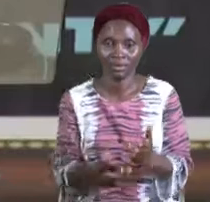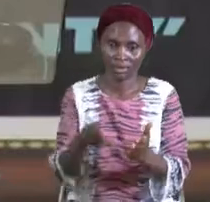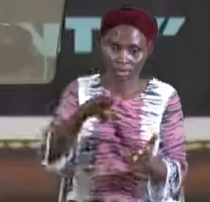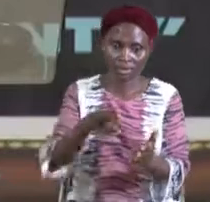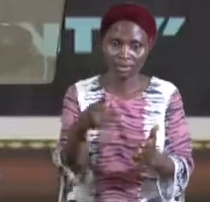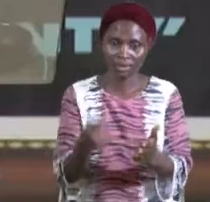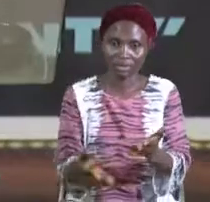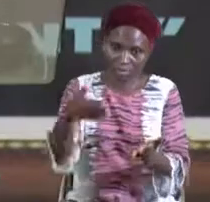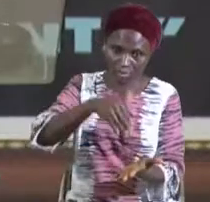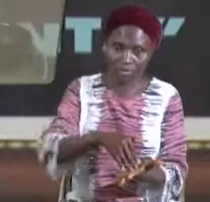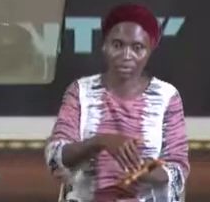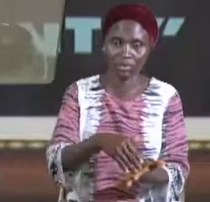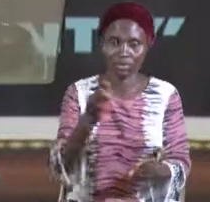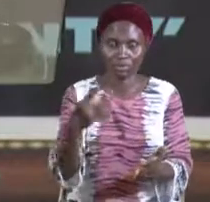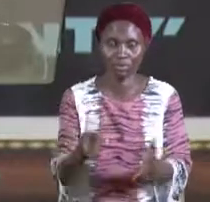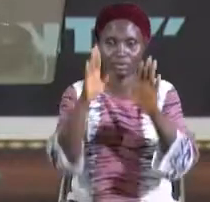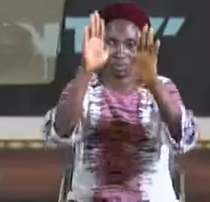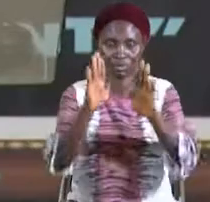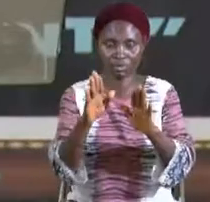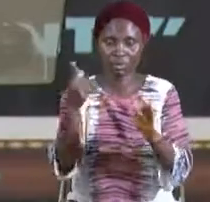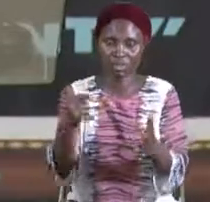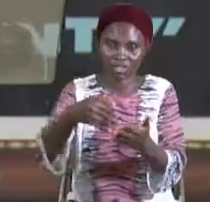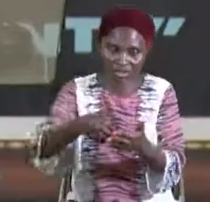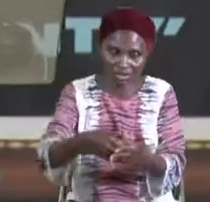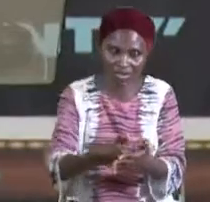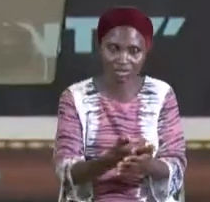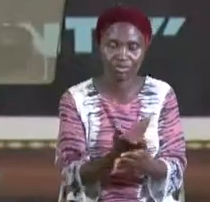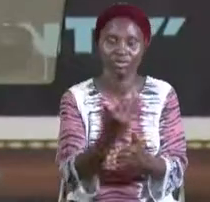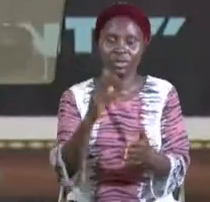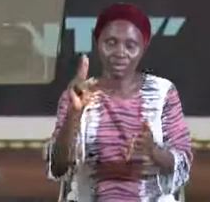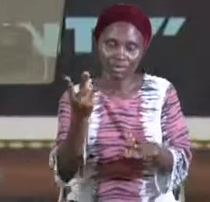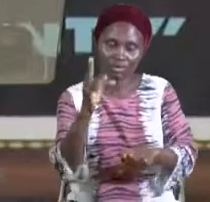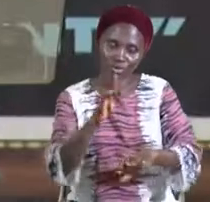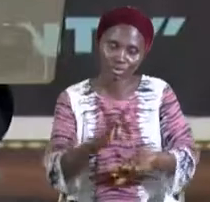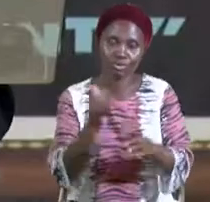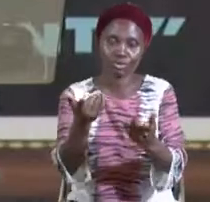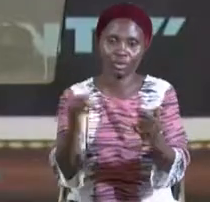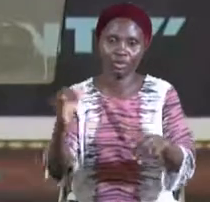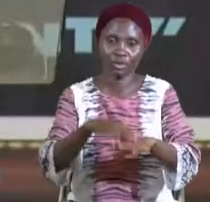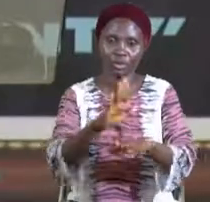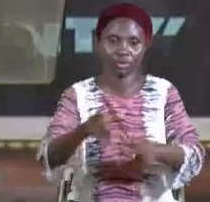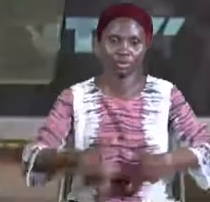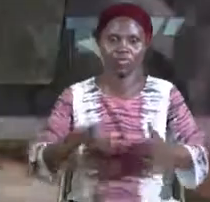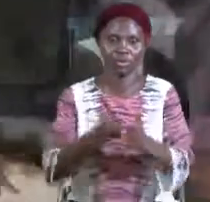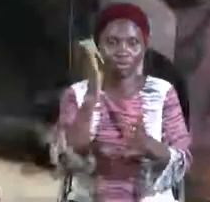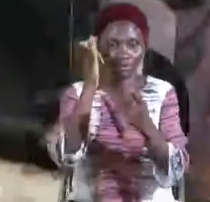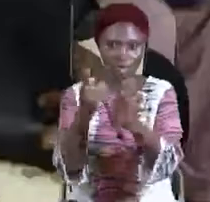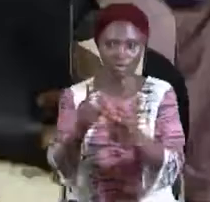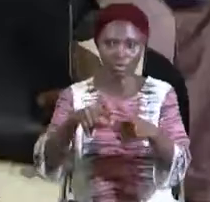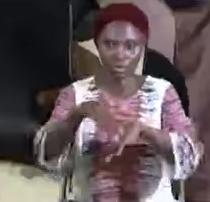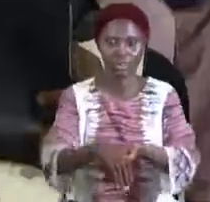miracles. Un renouvellement de miracles. Une seconde touche viendra sur ta vie. Et ça va arriver ce